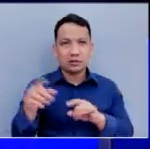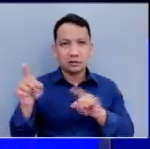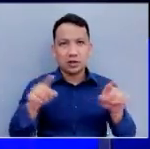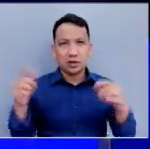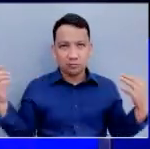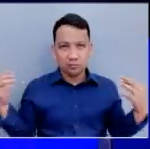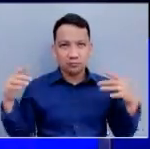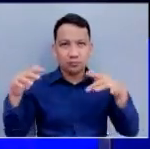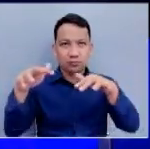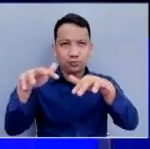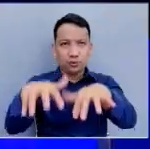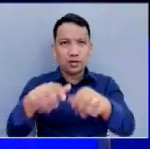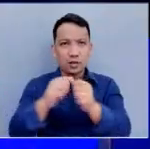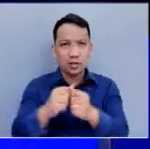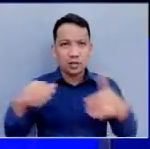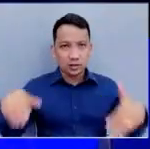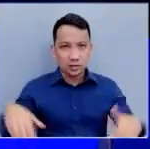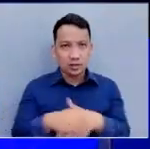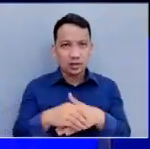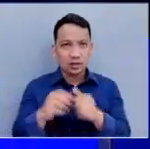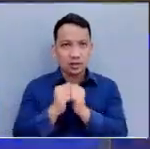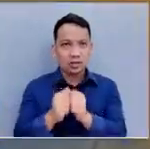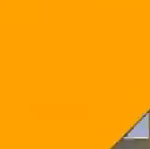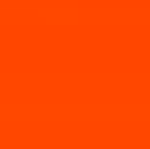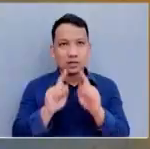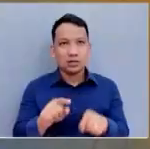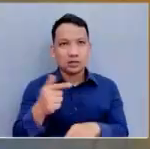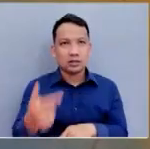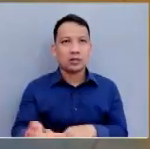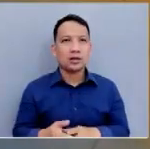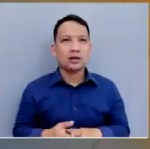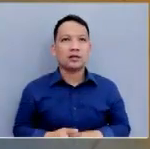po ang kasalan. Narito ang report.